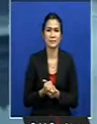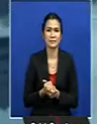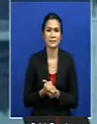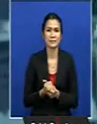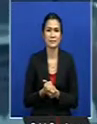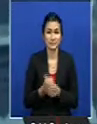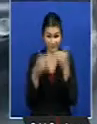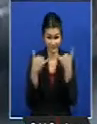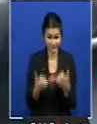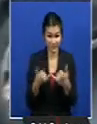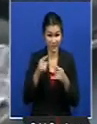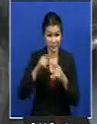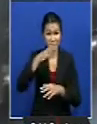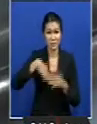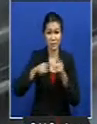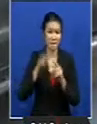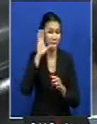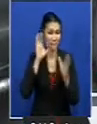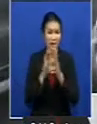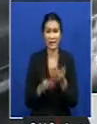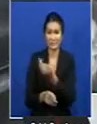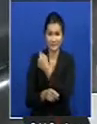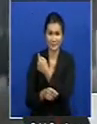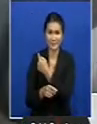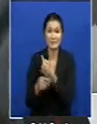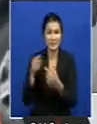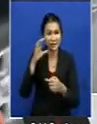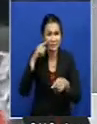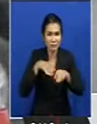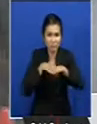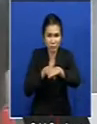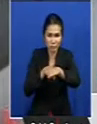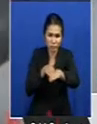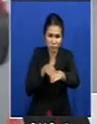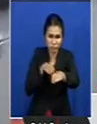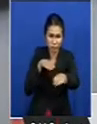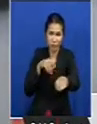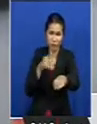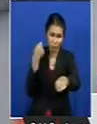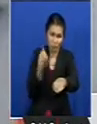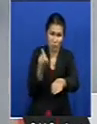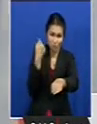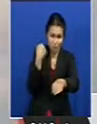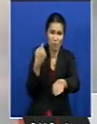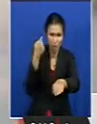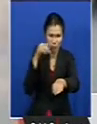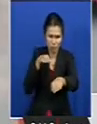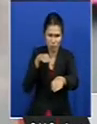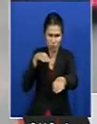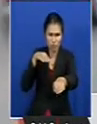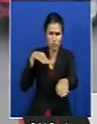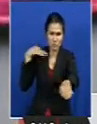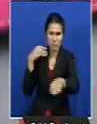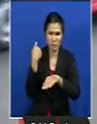และนี่คือบรรยากาศล่าสุดนะครับจะเห็นได้ว่ารถยนต์นั้นท้ายแถว ยังชะลอตัวออกไประยะไกลกว่า